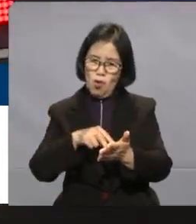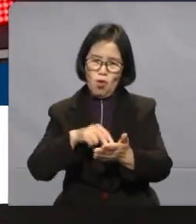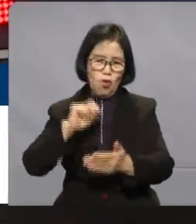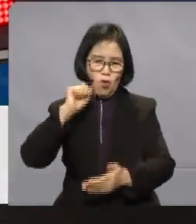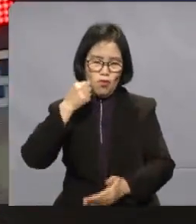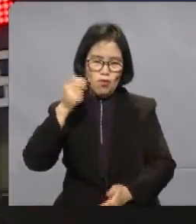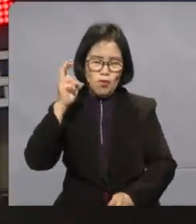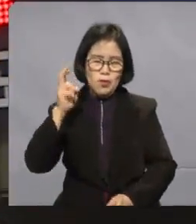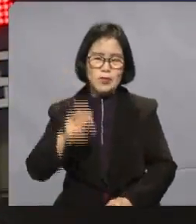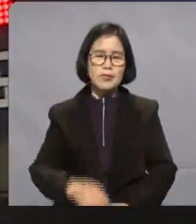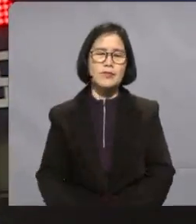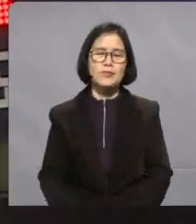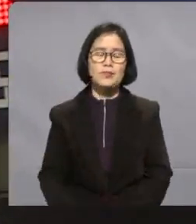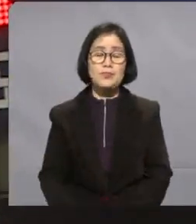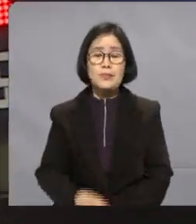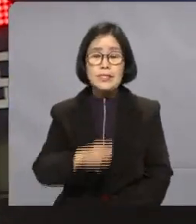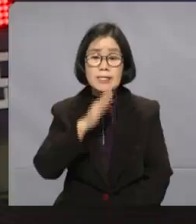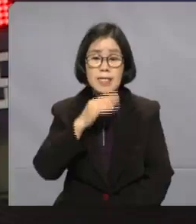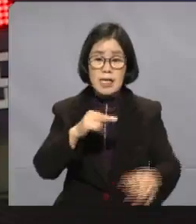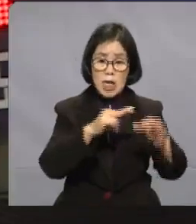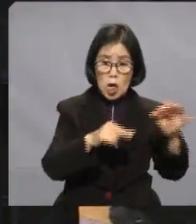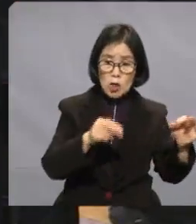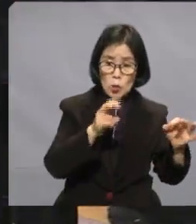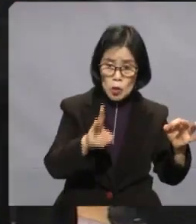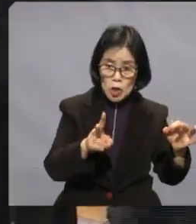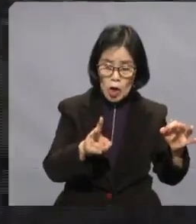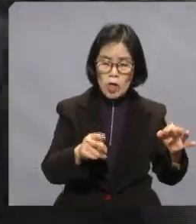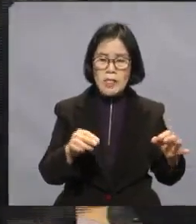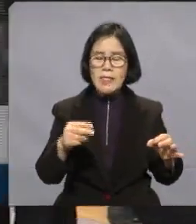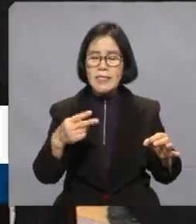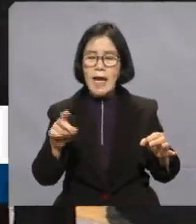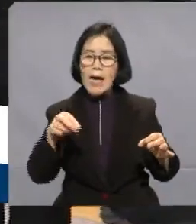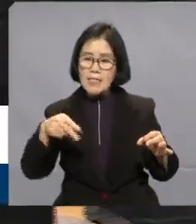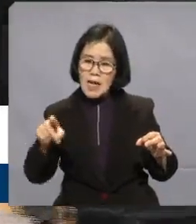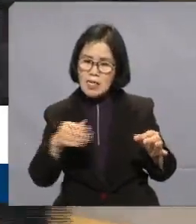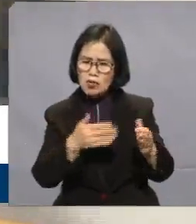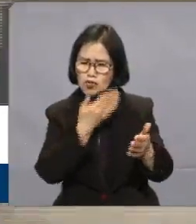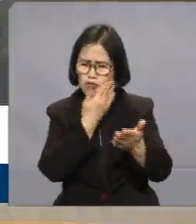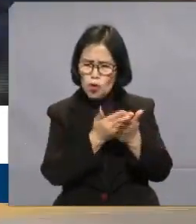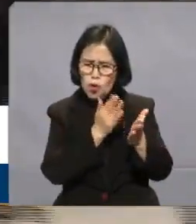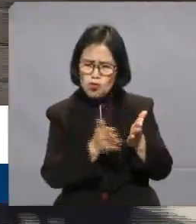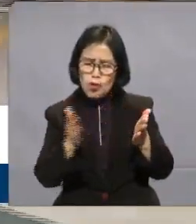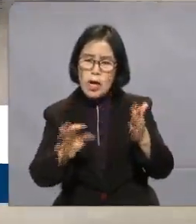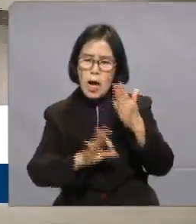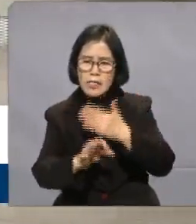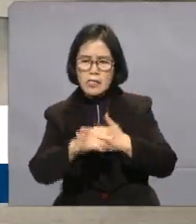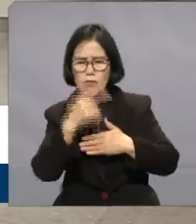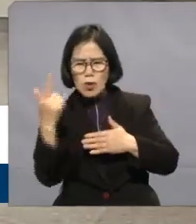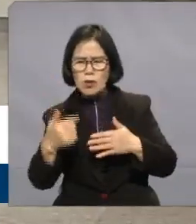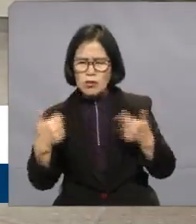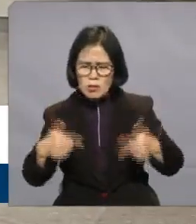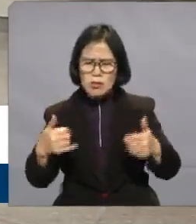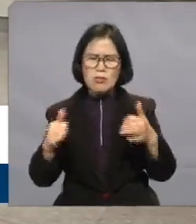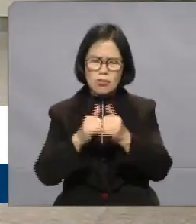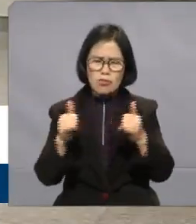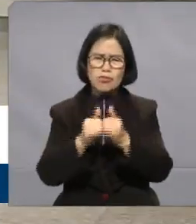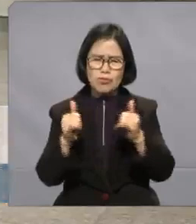않을까요? 실제로 여의도역, 당산역 등 9호선 주요 구간 출퇴근길은 늘